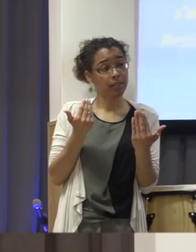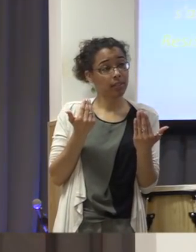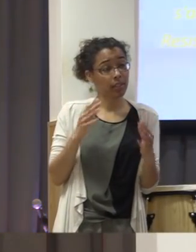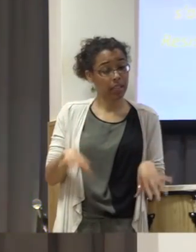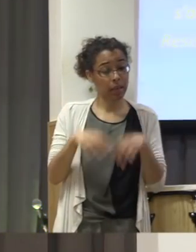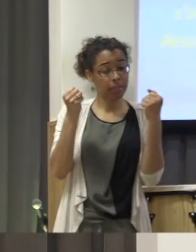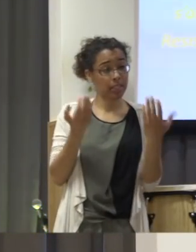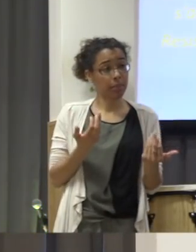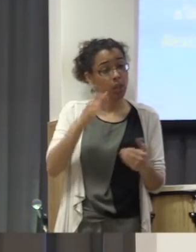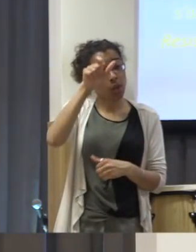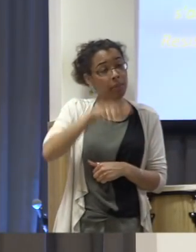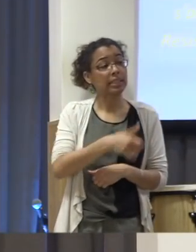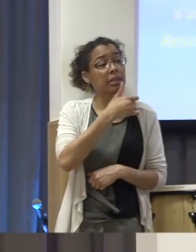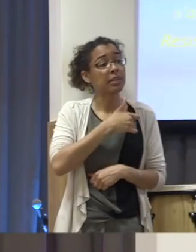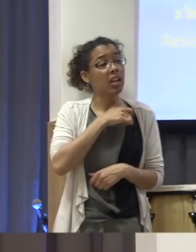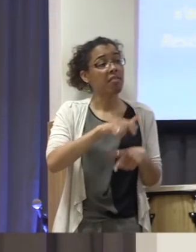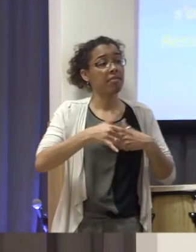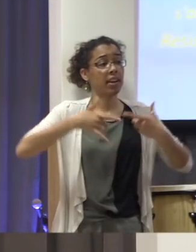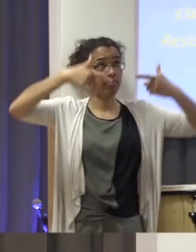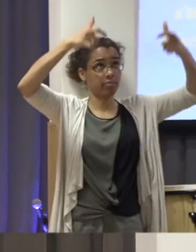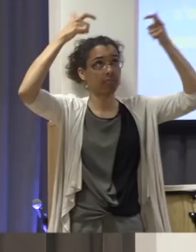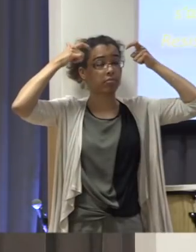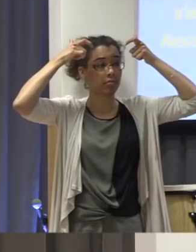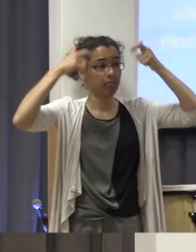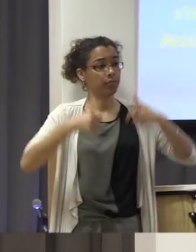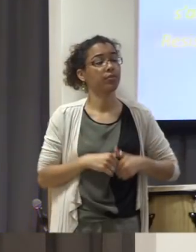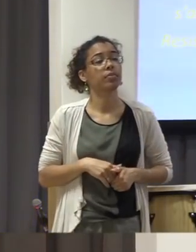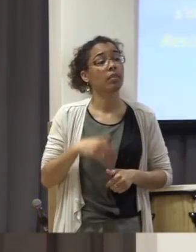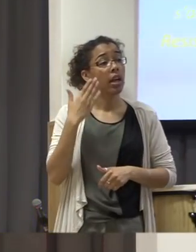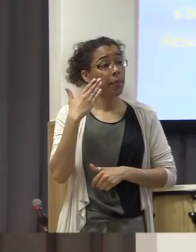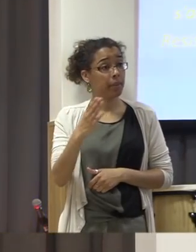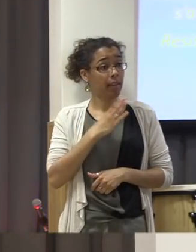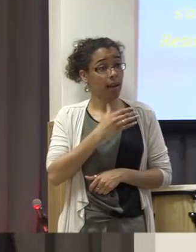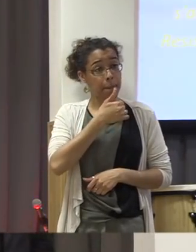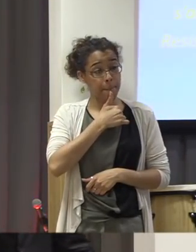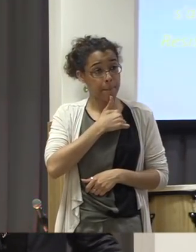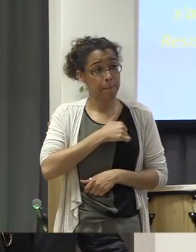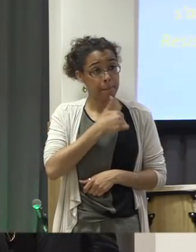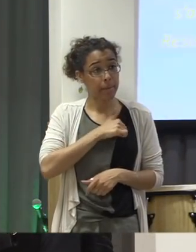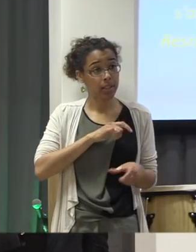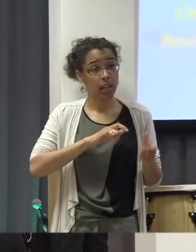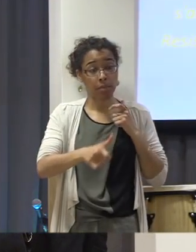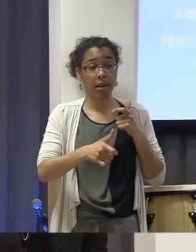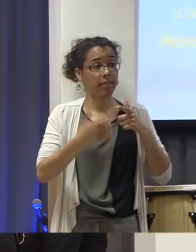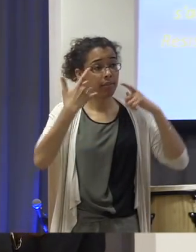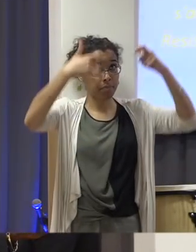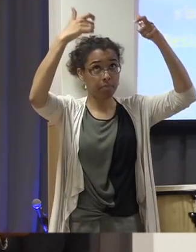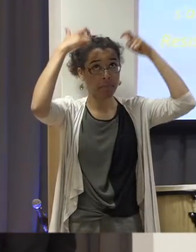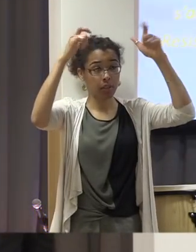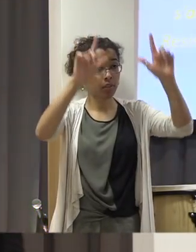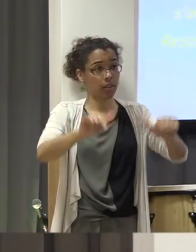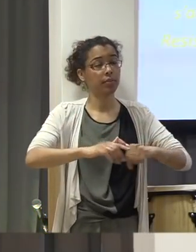patient dans la vie aura une couronne. Dans Jacques 1, il s'est dit, si tu as la patience, il y aura un jour la couronne.